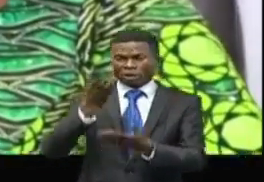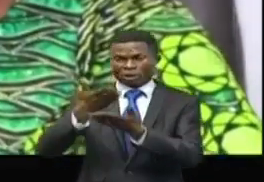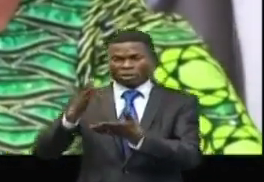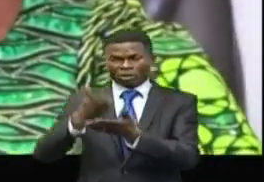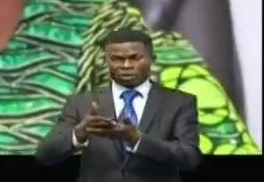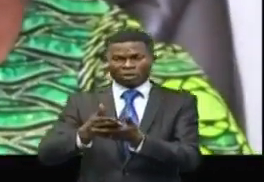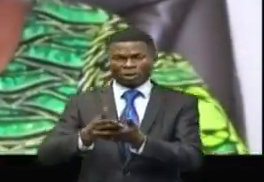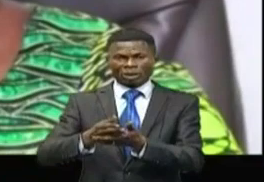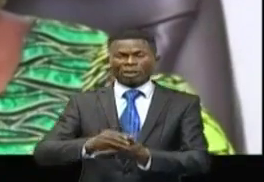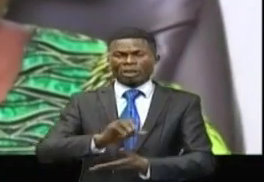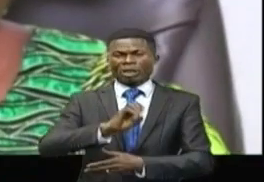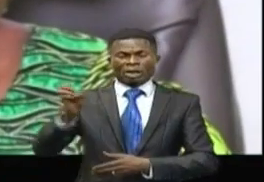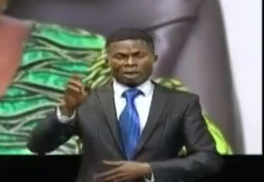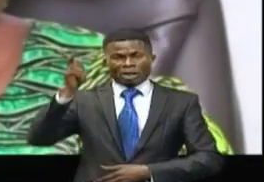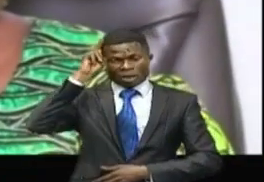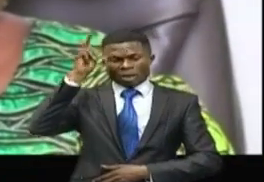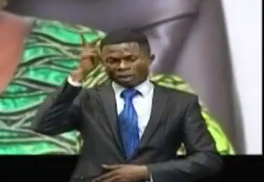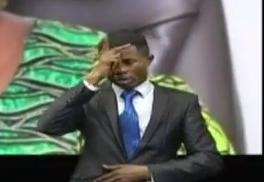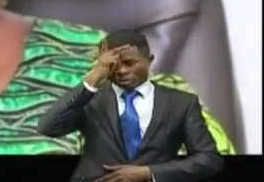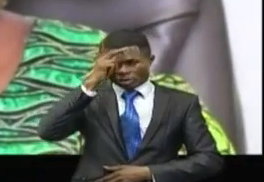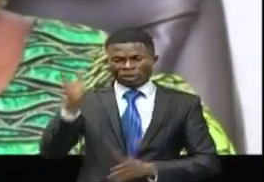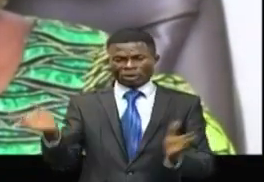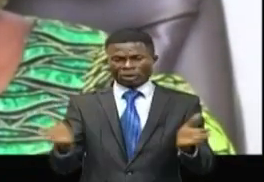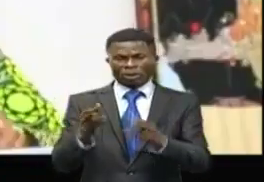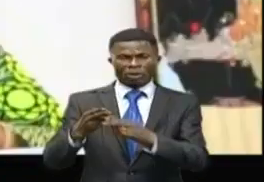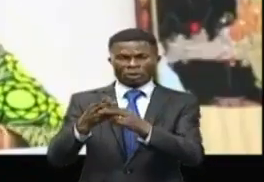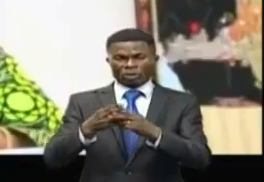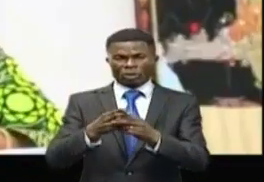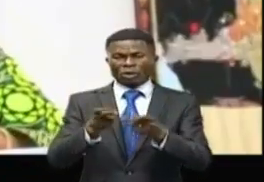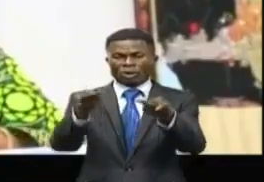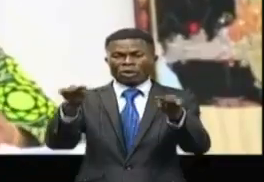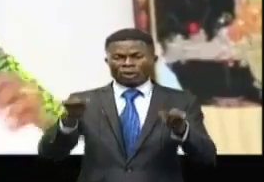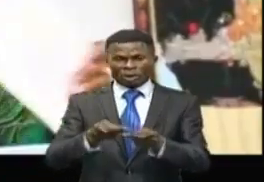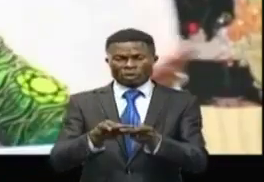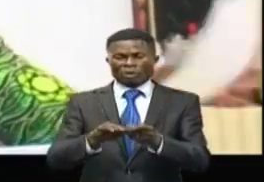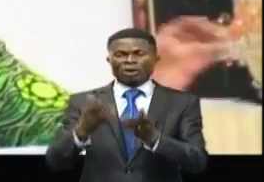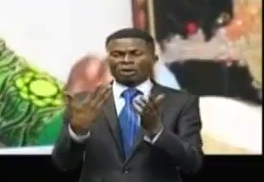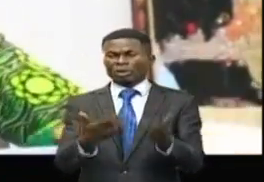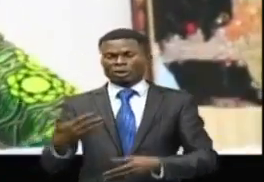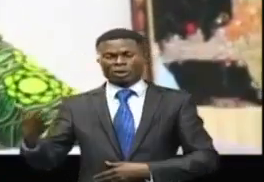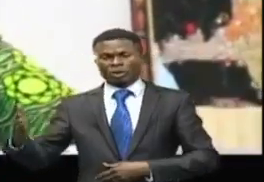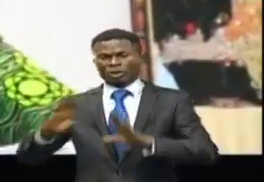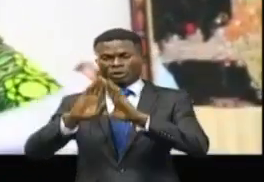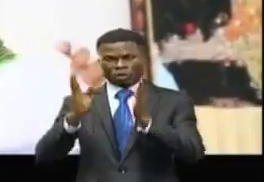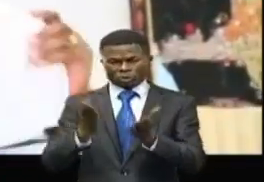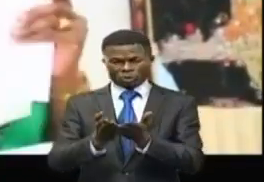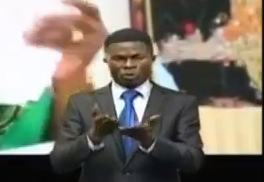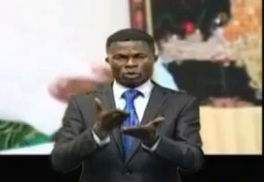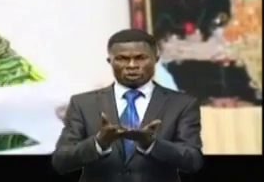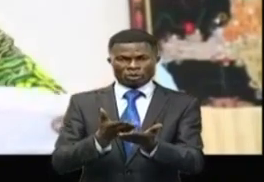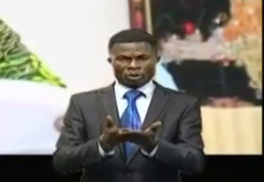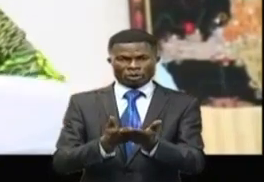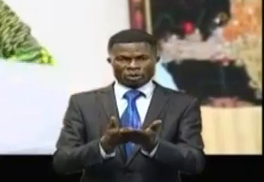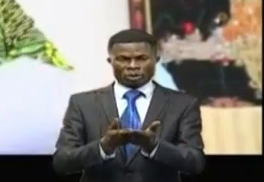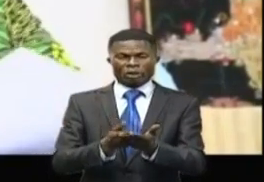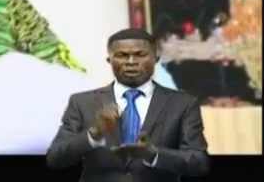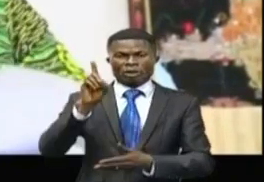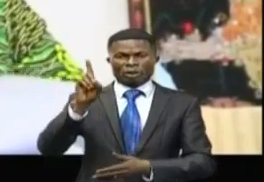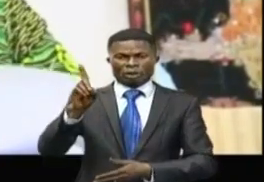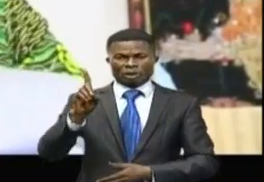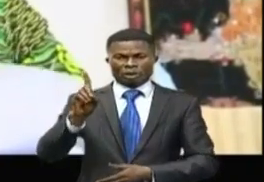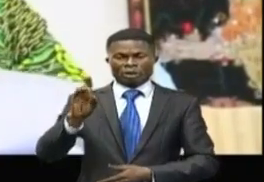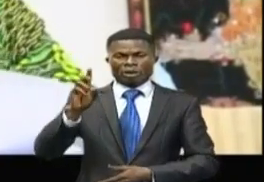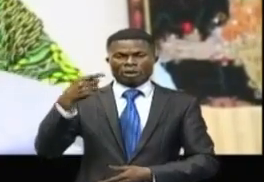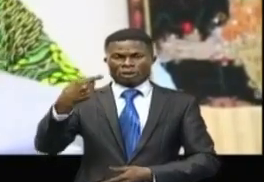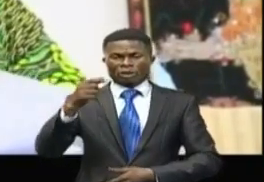katanga et du renforcement de contrôles des destinations de marchandises surtout celles exonérés pour la dg la